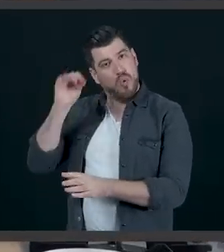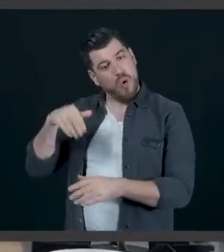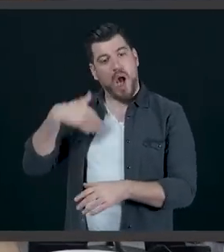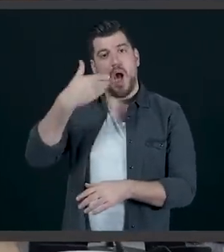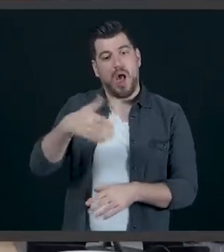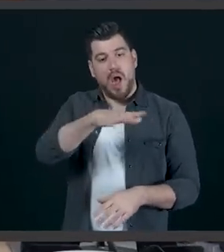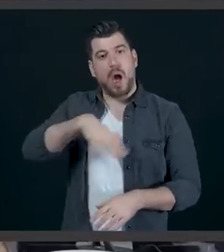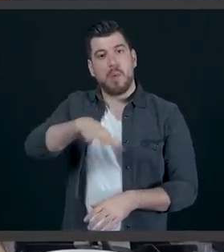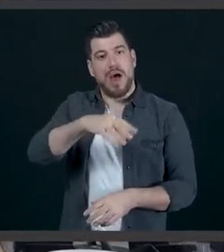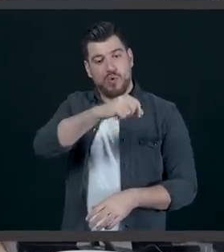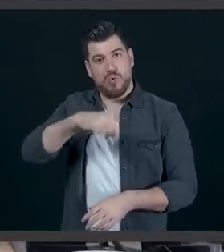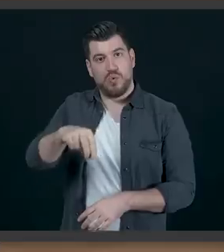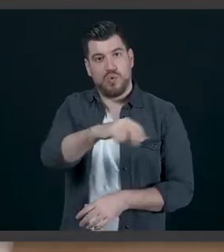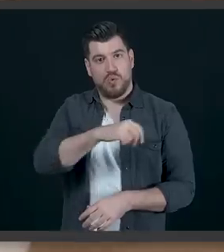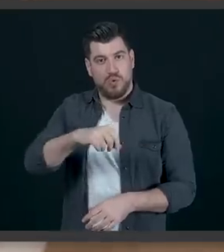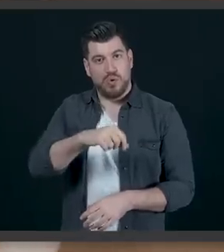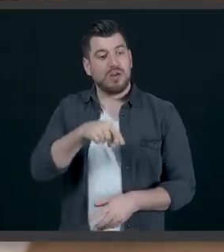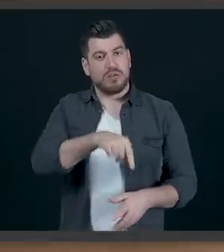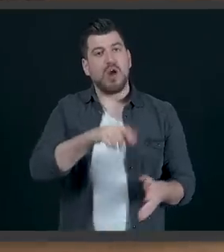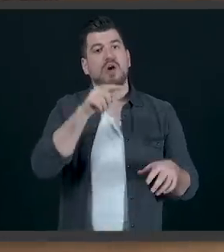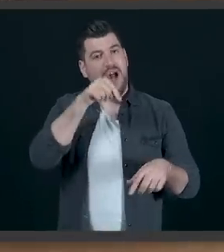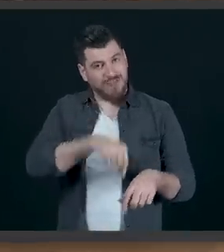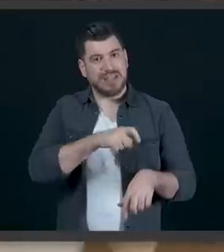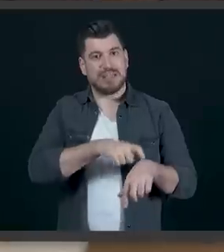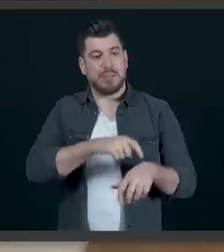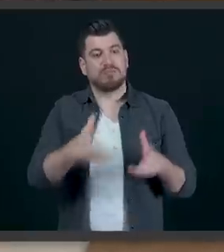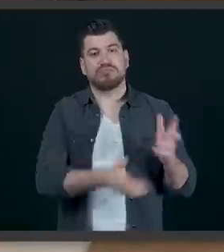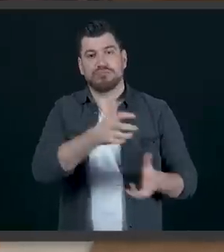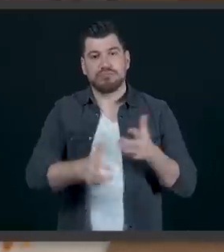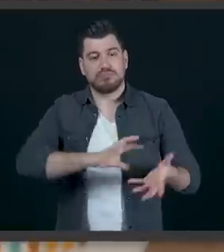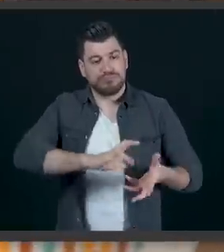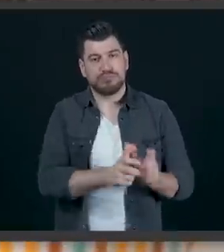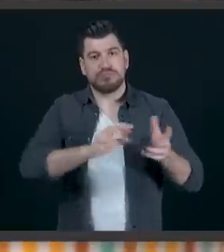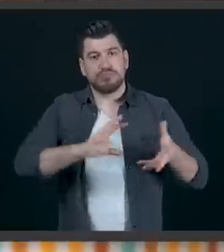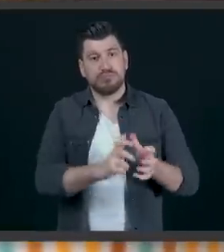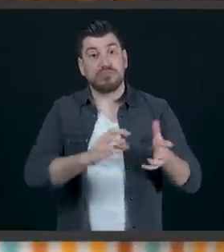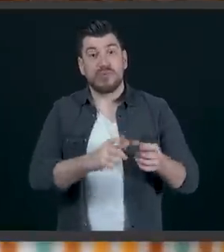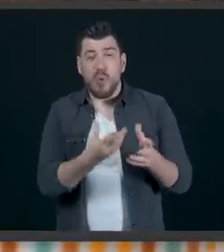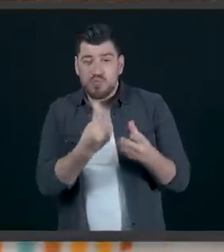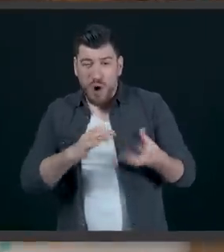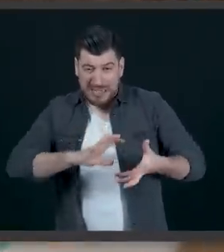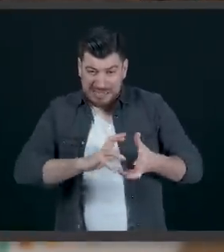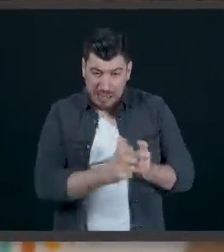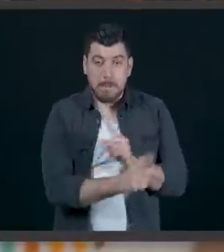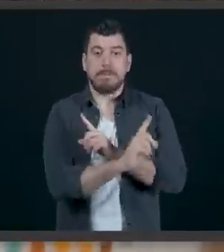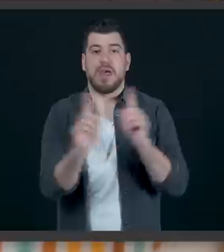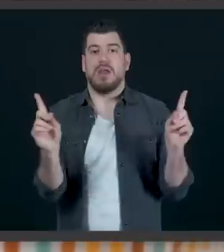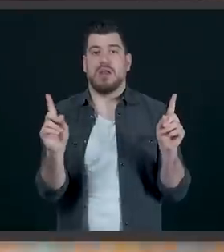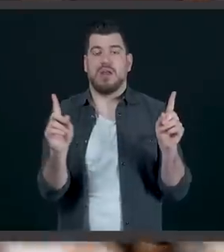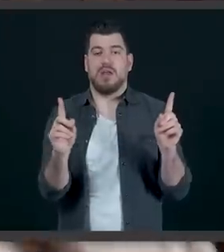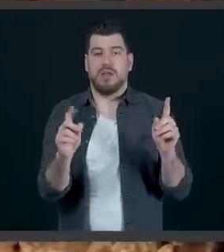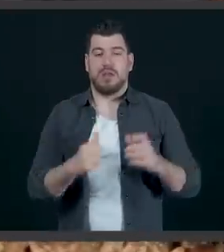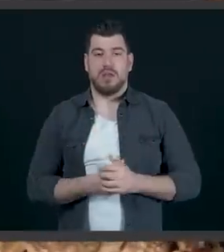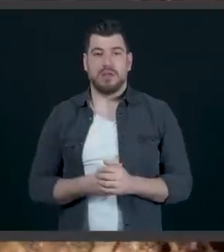πάνω. Τόσα. Και θα ανακατέψω πια με το χέρι. Θα κοιτάξω να τα σπάσω όσο λιγότερο γίνεται. Αυτά θέλω να μείνουν